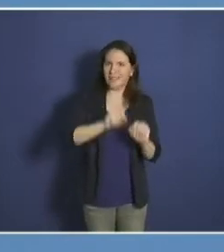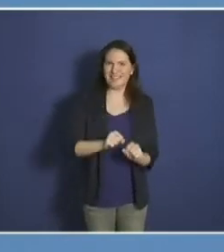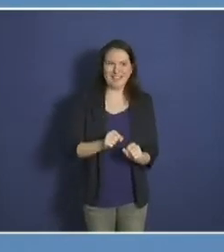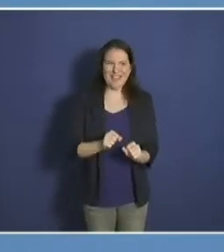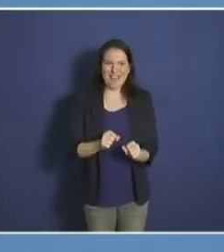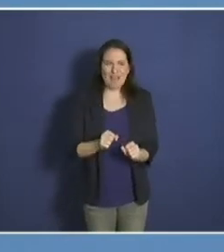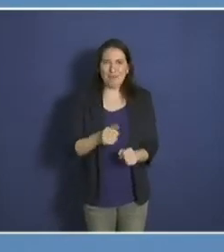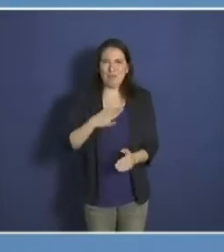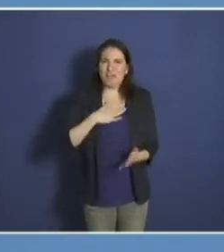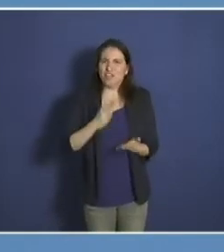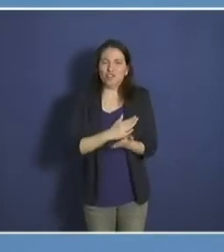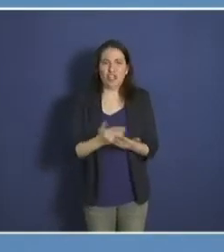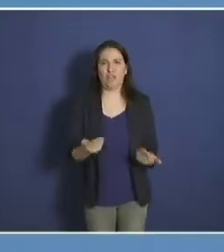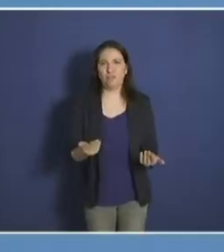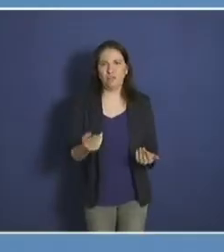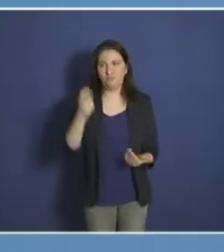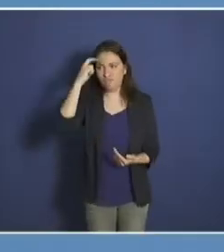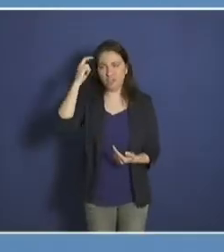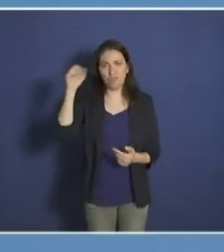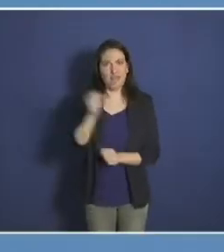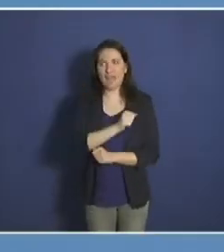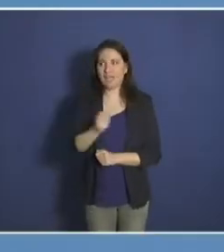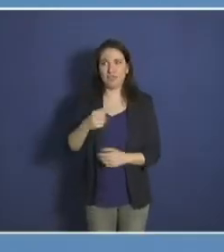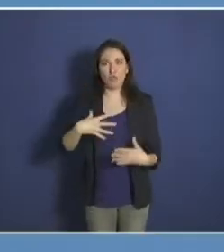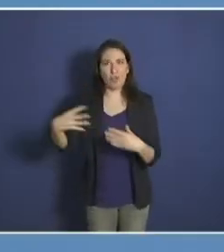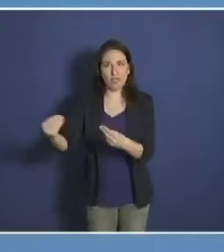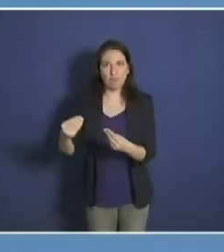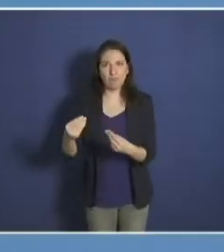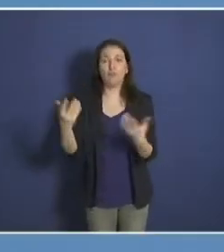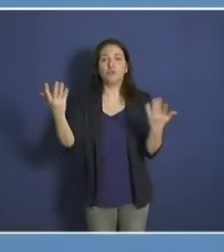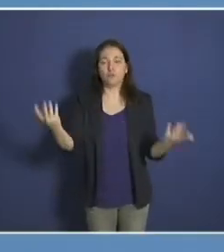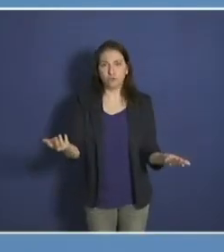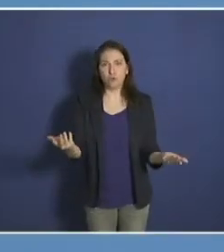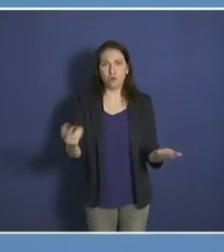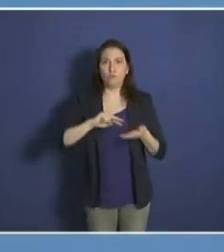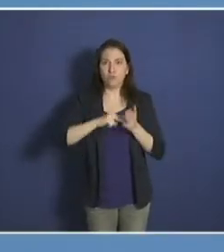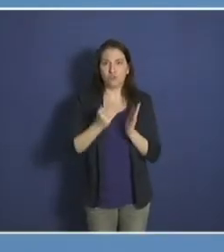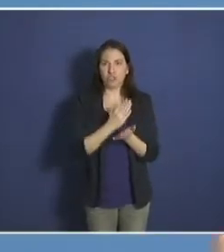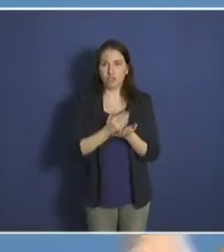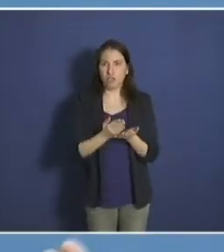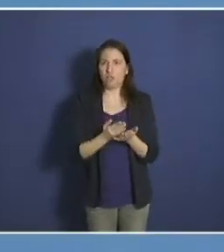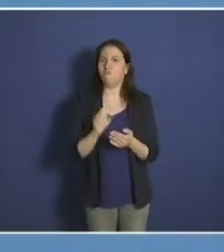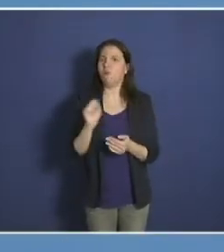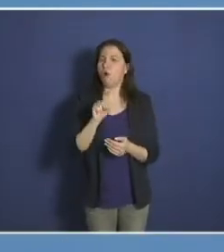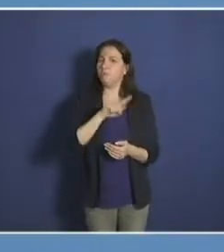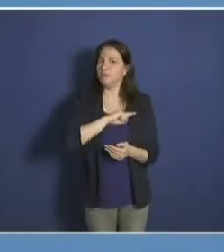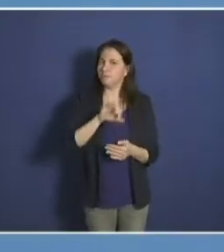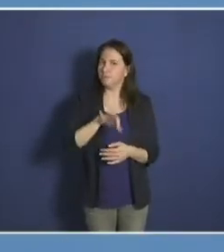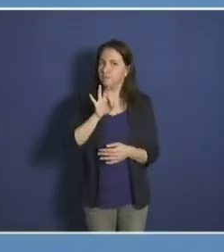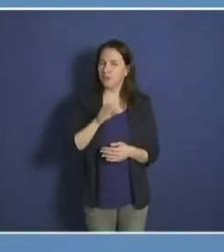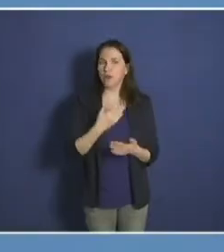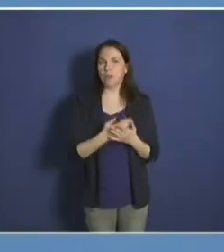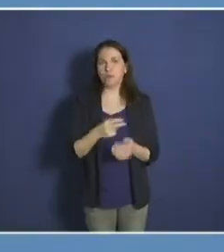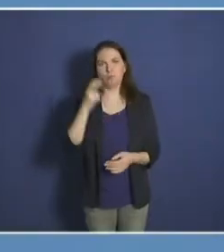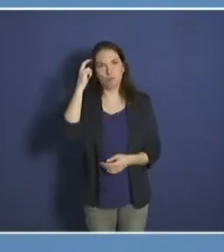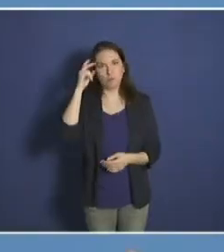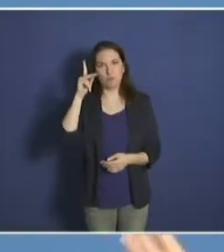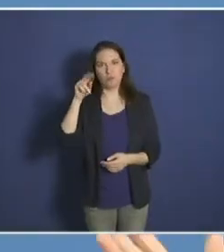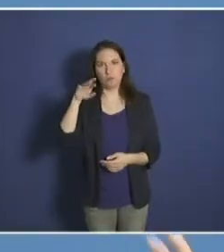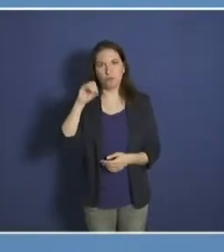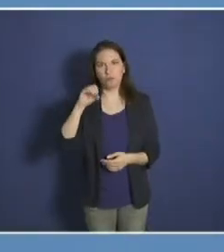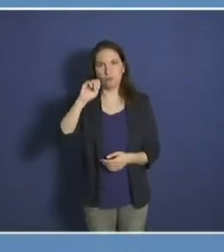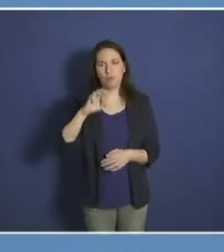die Entscheidungen ab. Und diese politische Entscheidung habe ich getroffen, weil ich weiß, Professor Krömer hat mir gesagt, auf der Charité